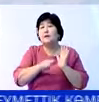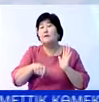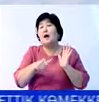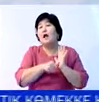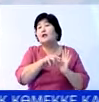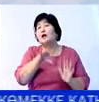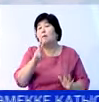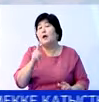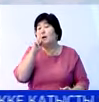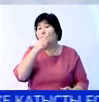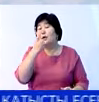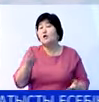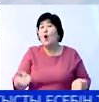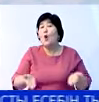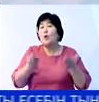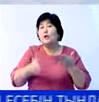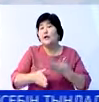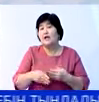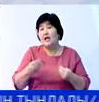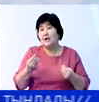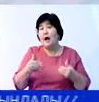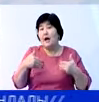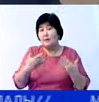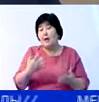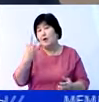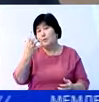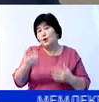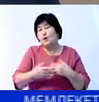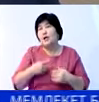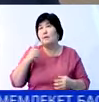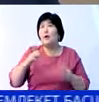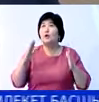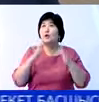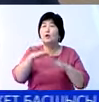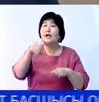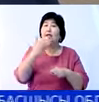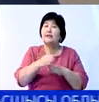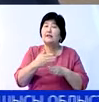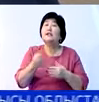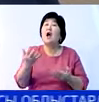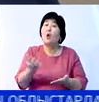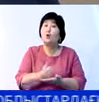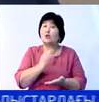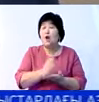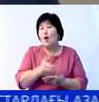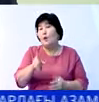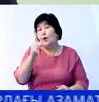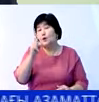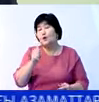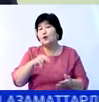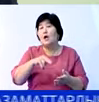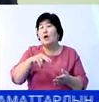миллион теңге бір жолғы көтерме жәрдемақы берілген. Сондай-ақ 500-ден маман тұрғын үй несиесіне қол жеткізіп отыр. Оның жүзеге